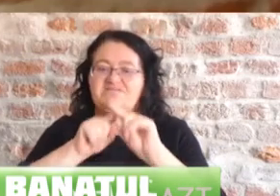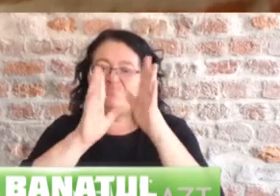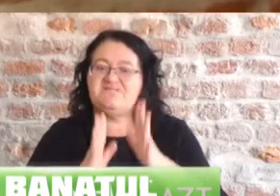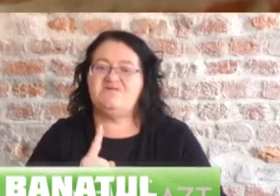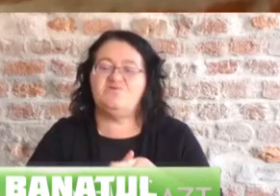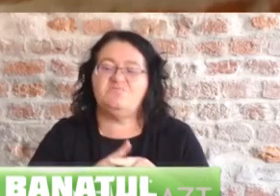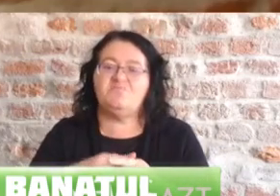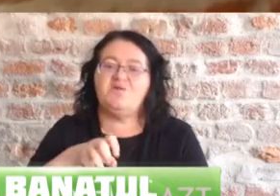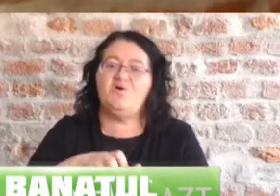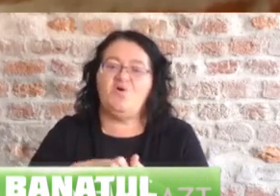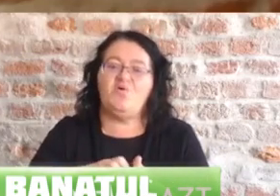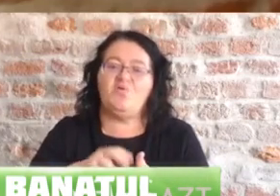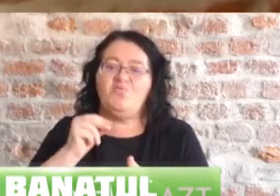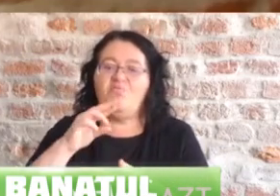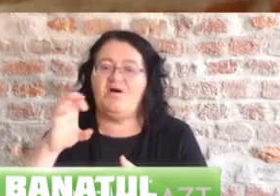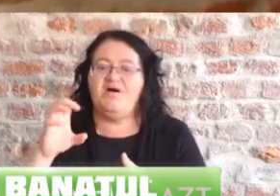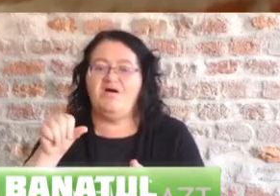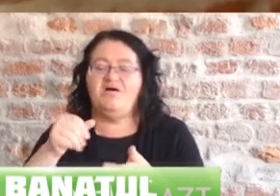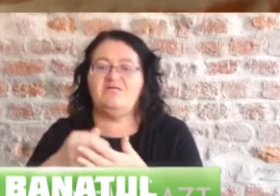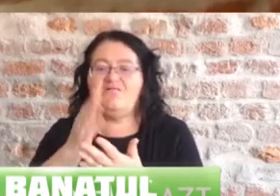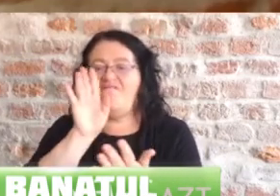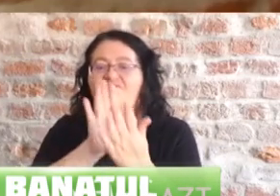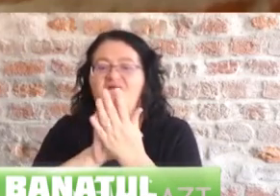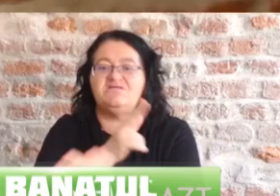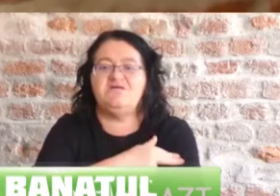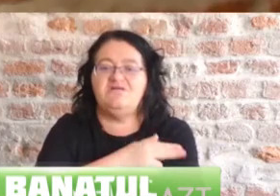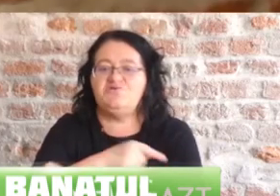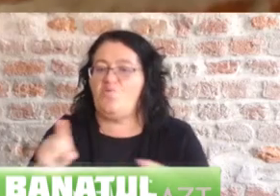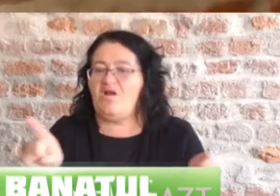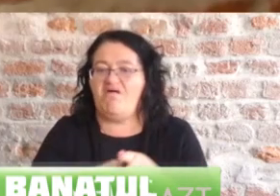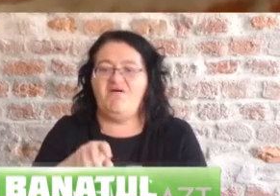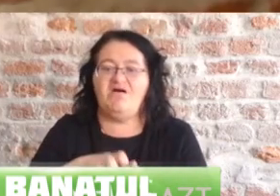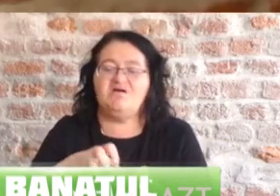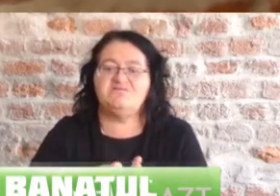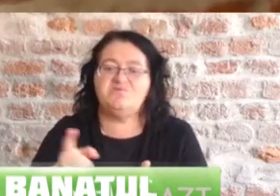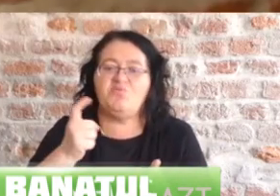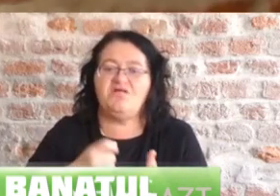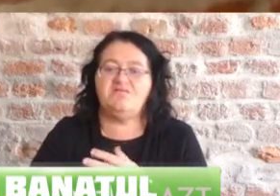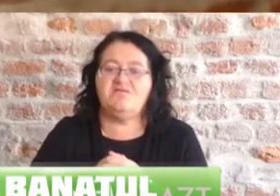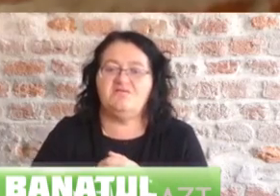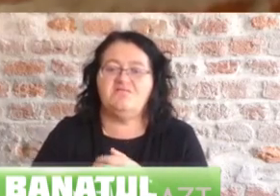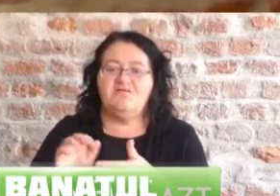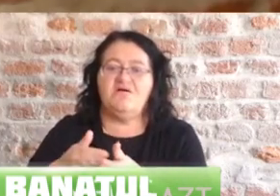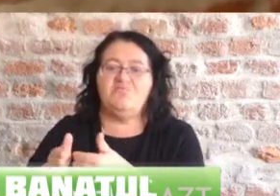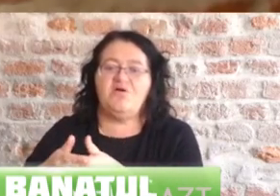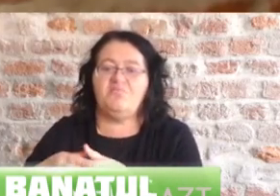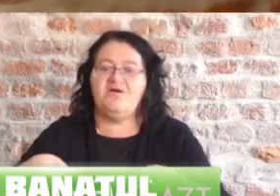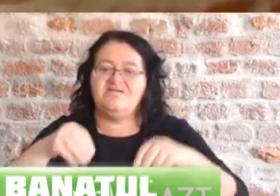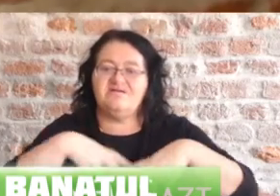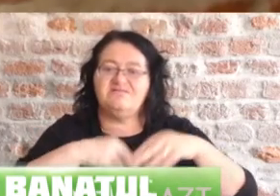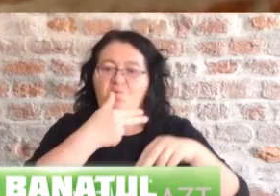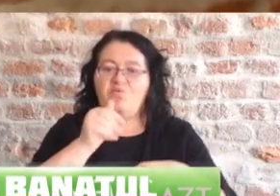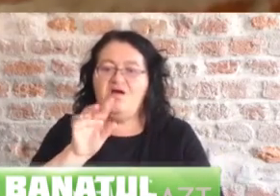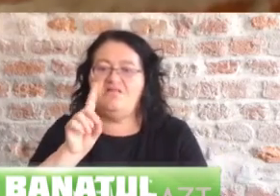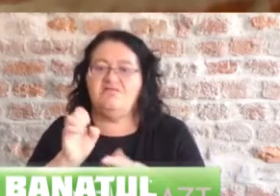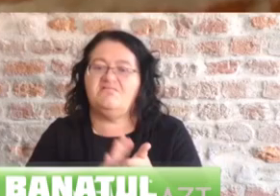catedralei, spațiul parcului din fața liceului, la fel ca și zona din jurul castelului Huniade este